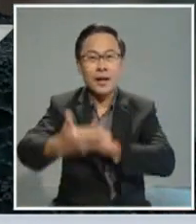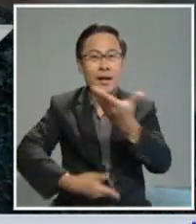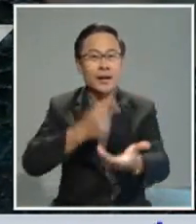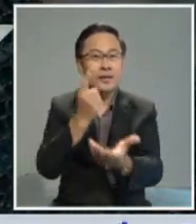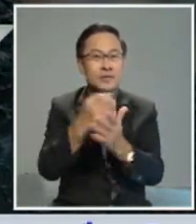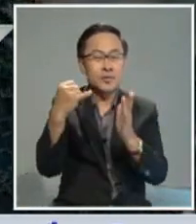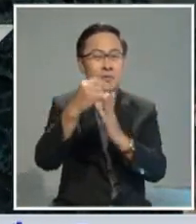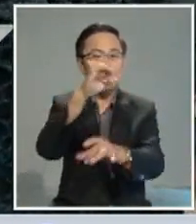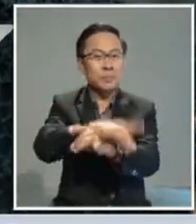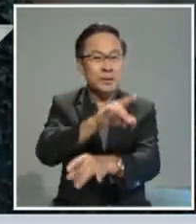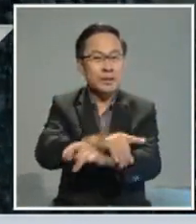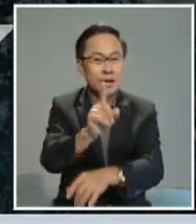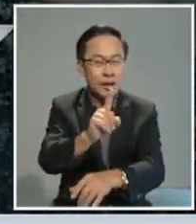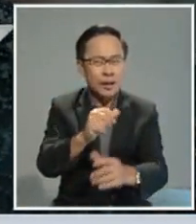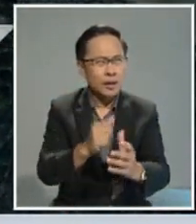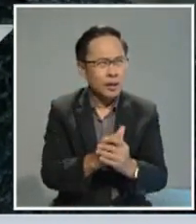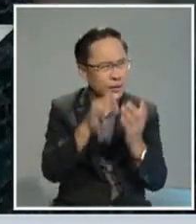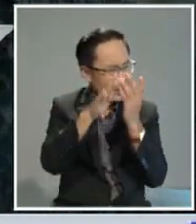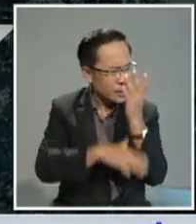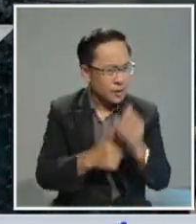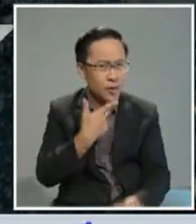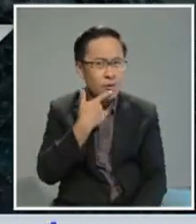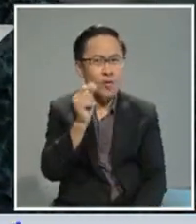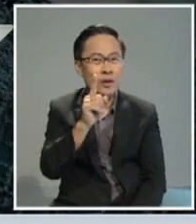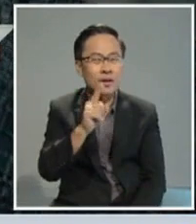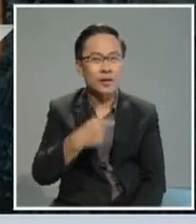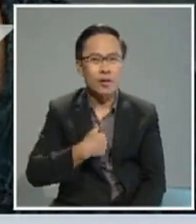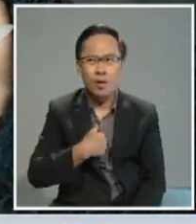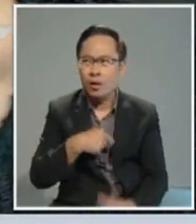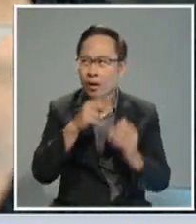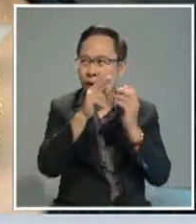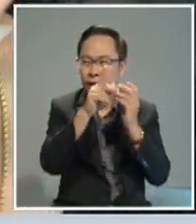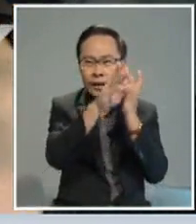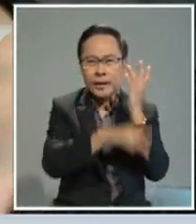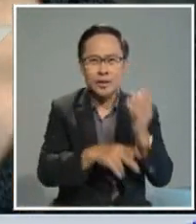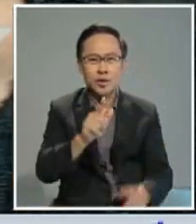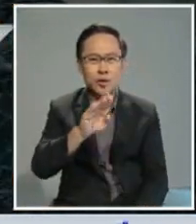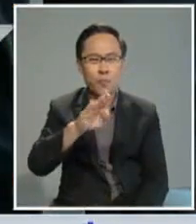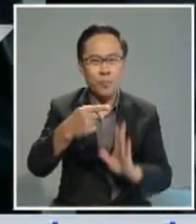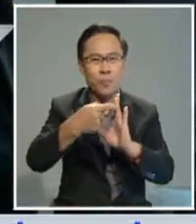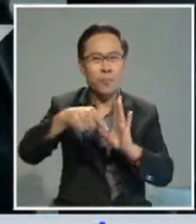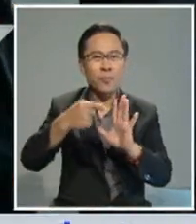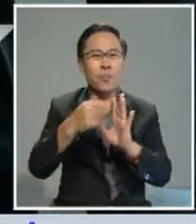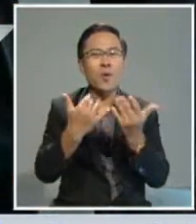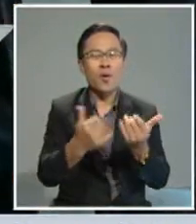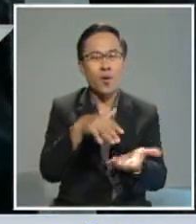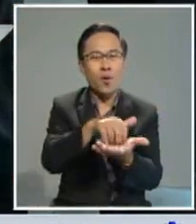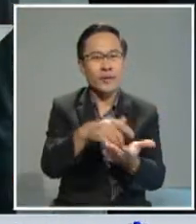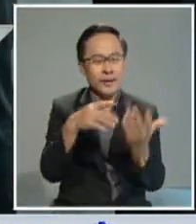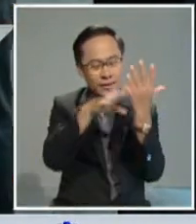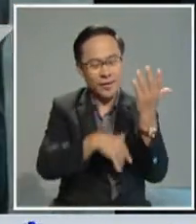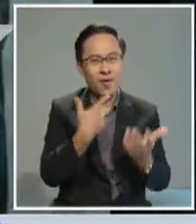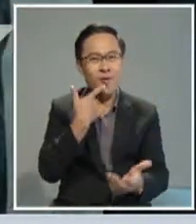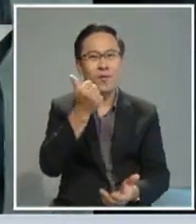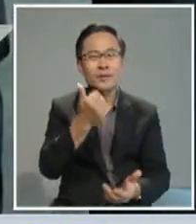ที่เมืองเพชรเห็ดอร่อยที่เหมาะคือเห็ดขบเหาะแหมมันยอดเด็ด